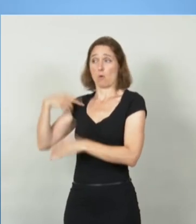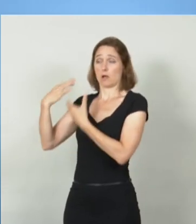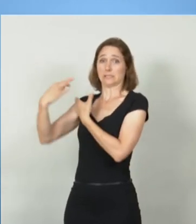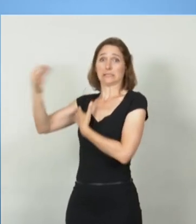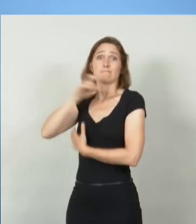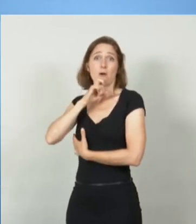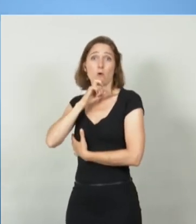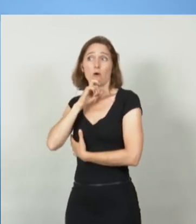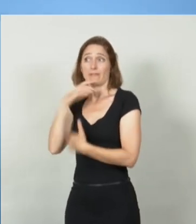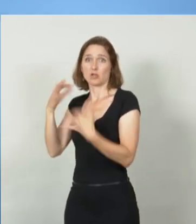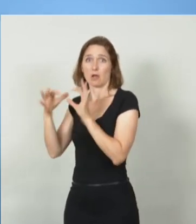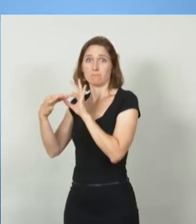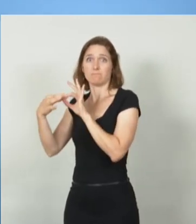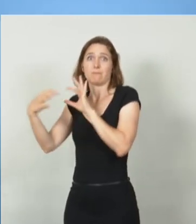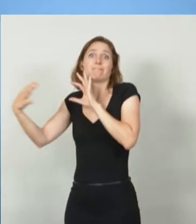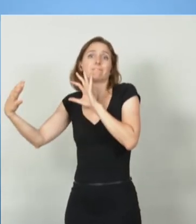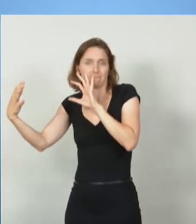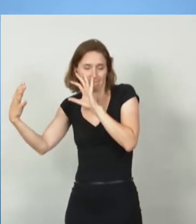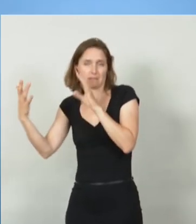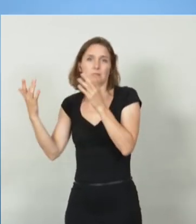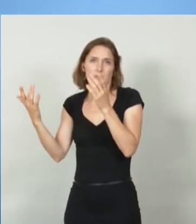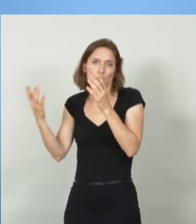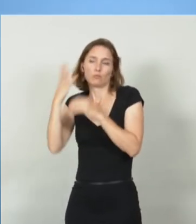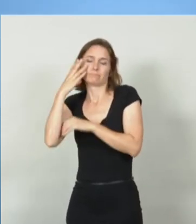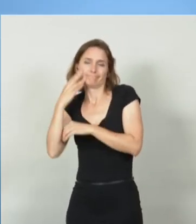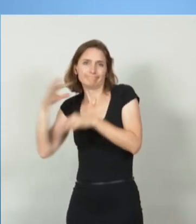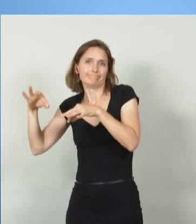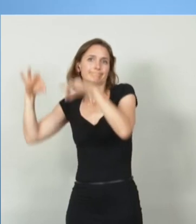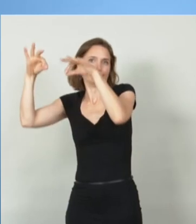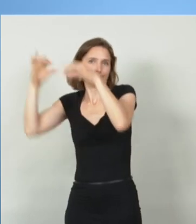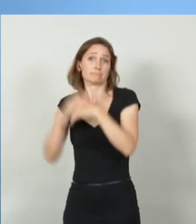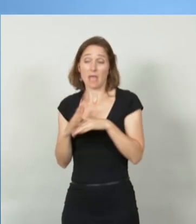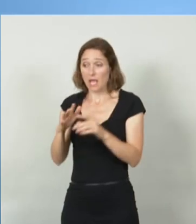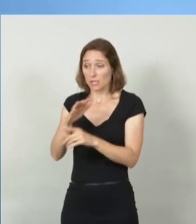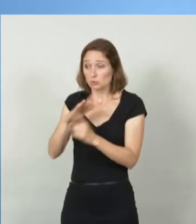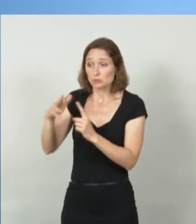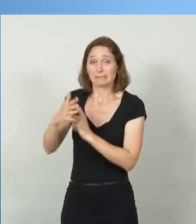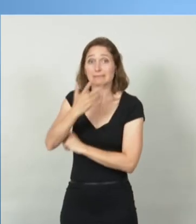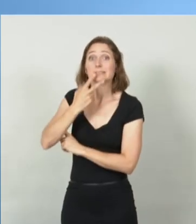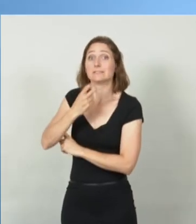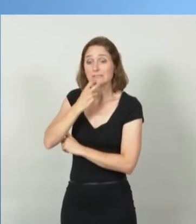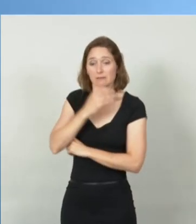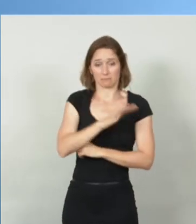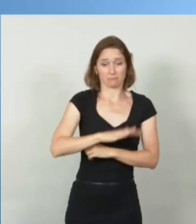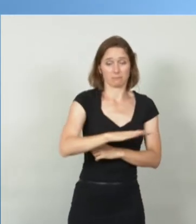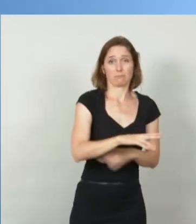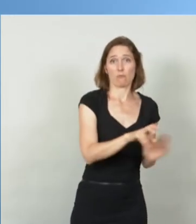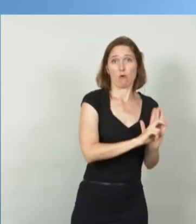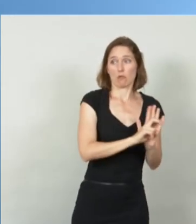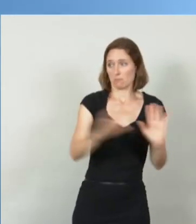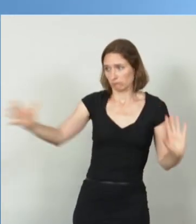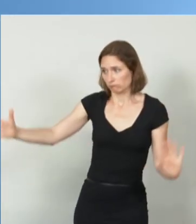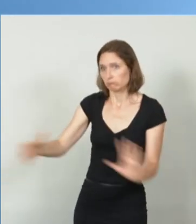jumelage de fait avec la société civile continue et les liens avec la société civile israélienne continue et les liens avec la société